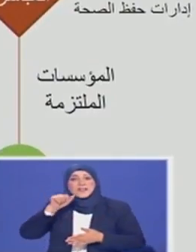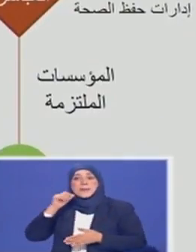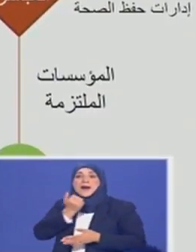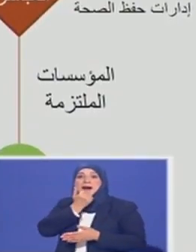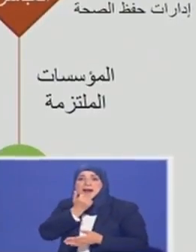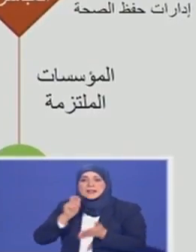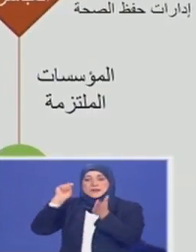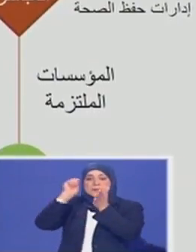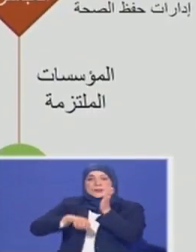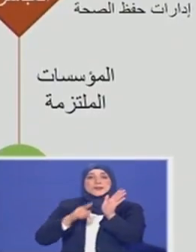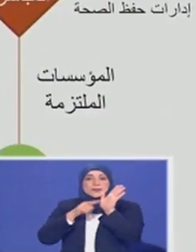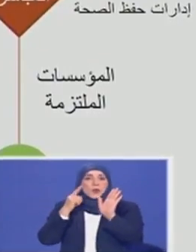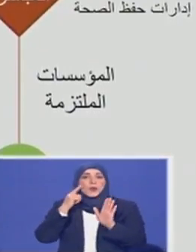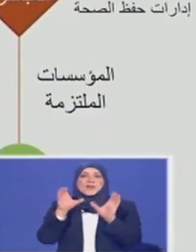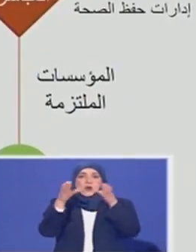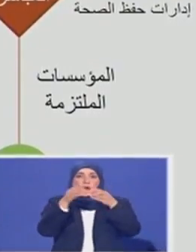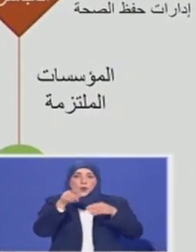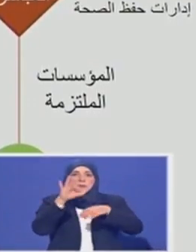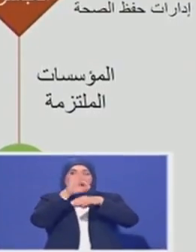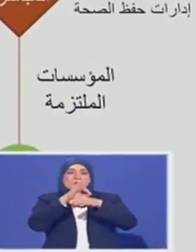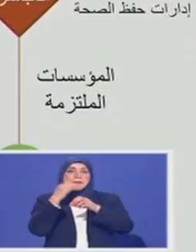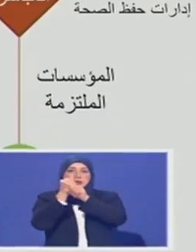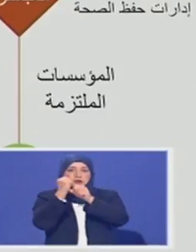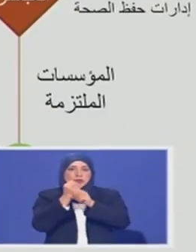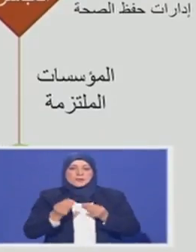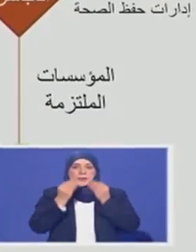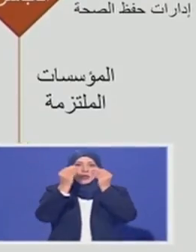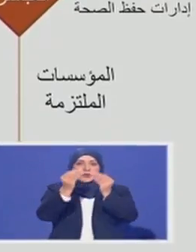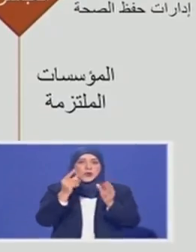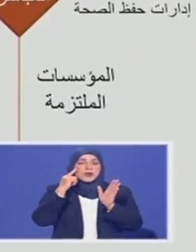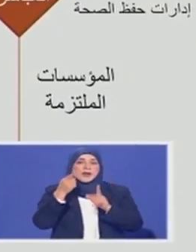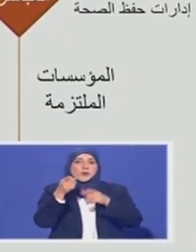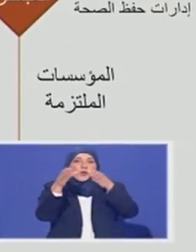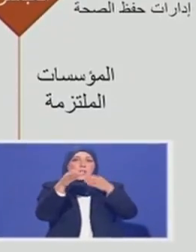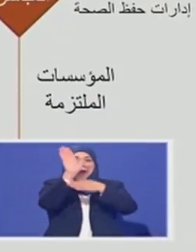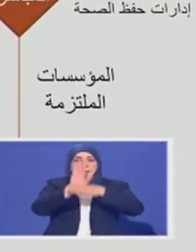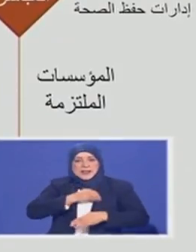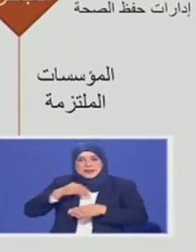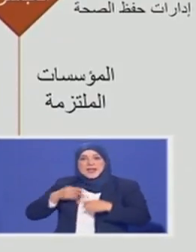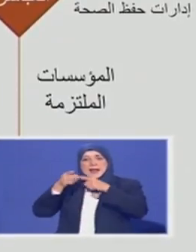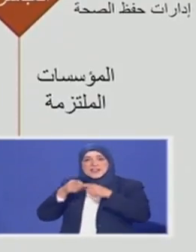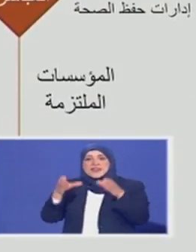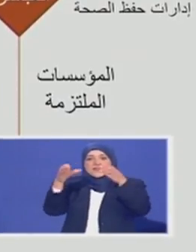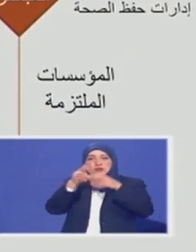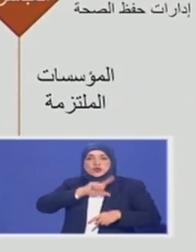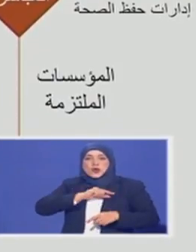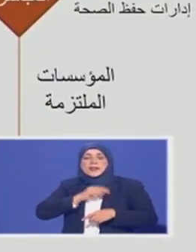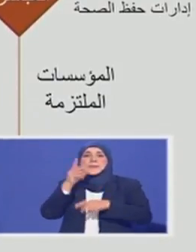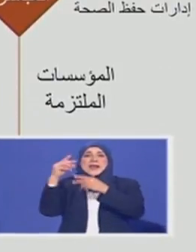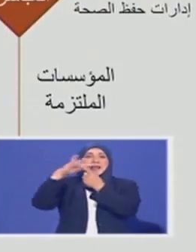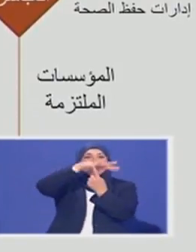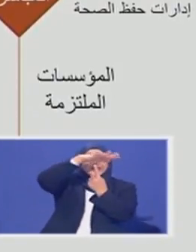من طرف تفقديات الشغل وطب الشغل والإدارة حفظ الصحة والشرطة البيئية